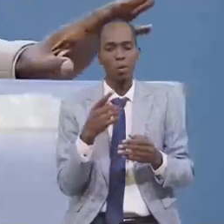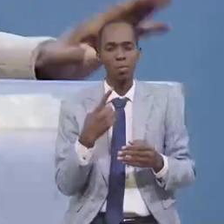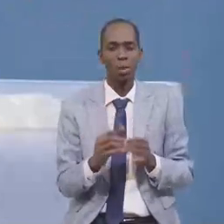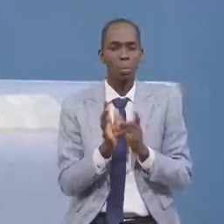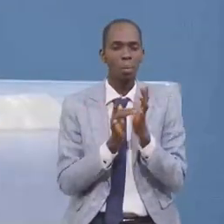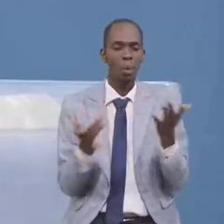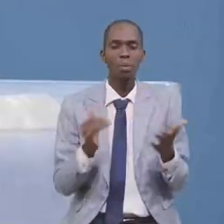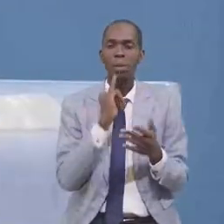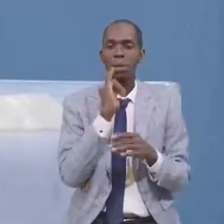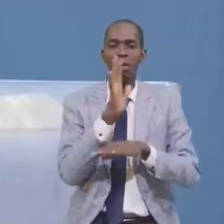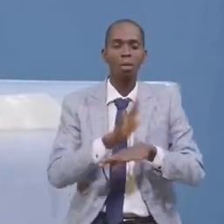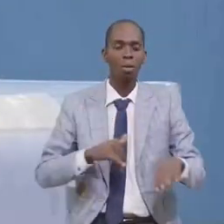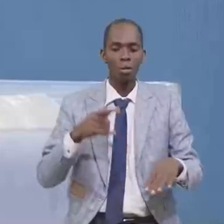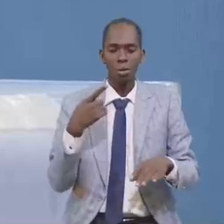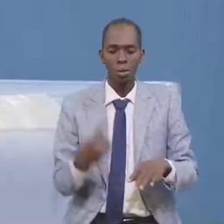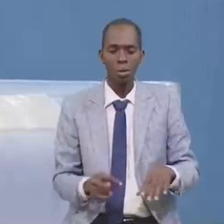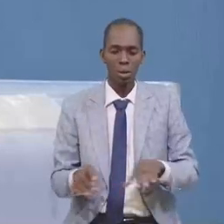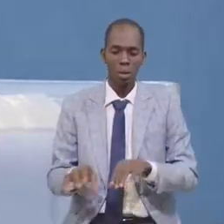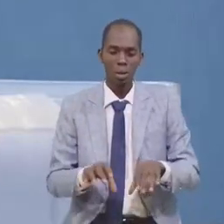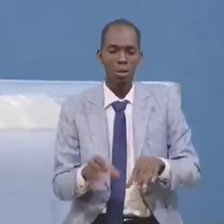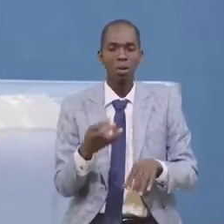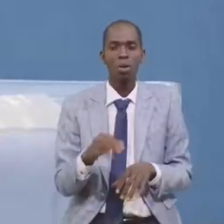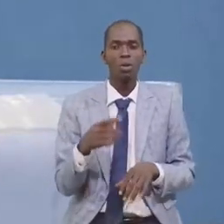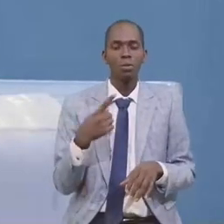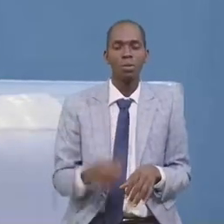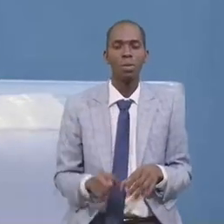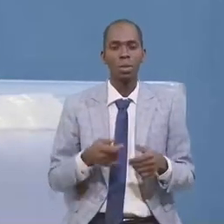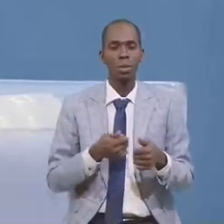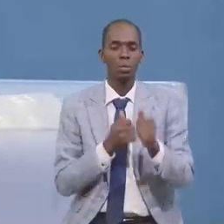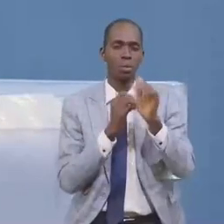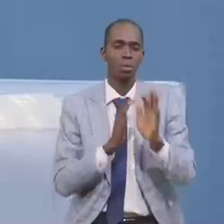Il y a un livre de la Bible appelé les Actes des Apôtres.